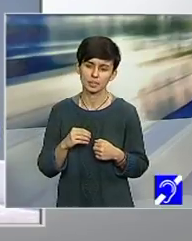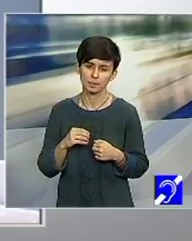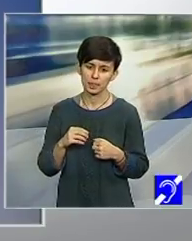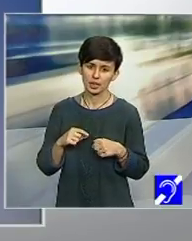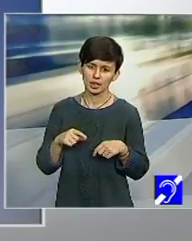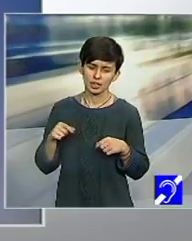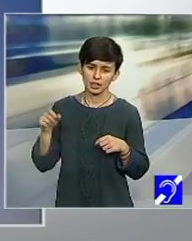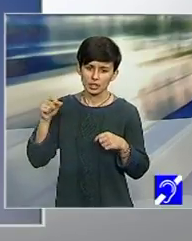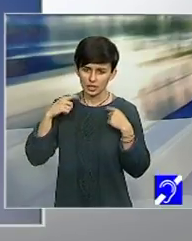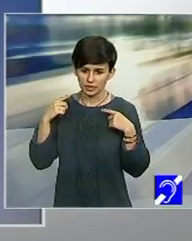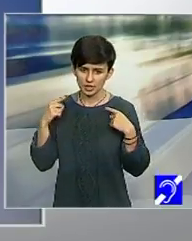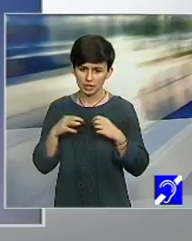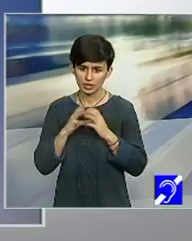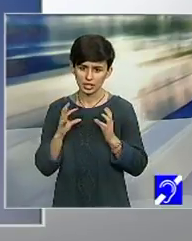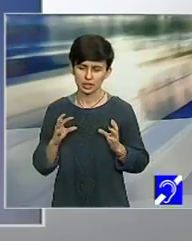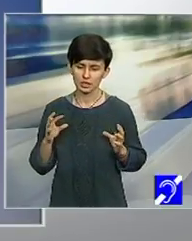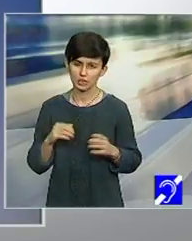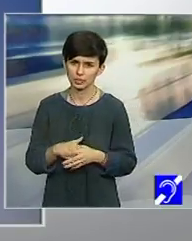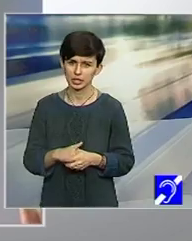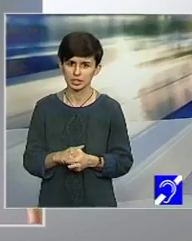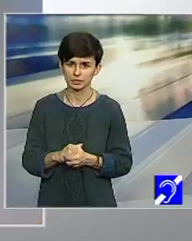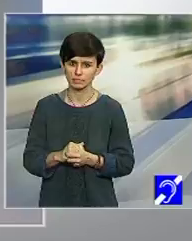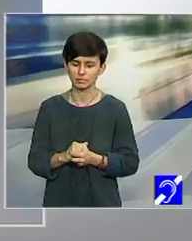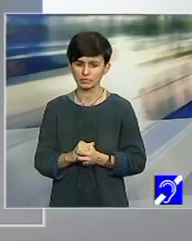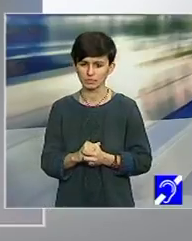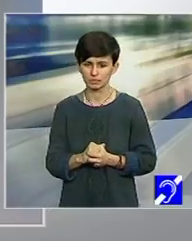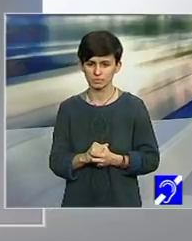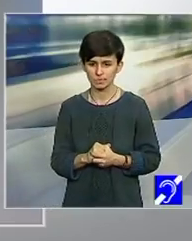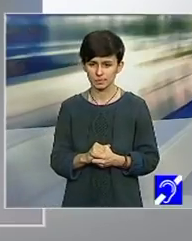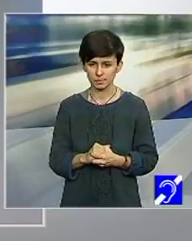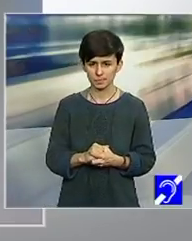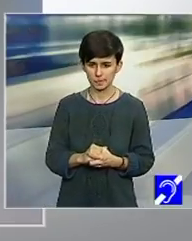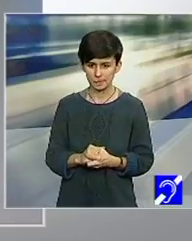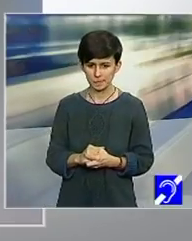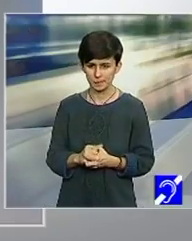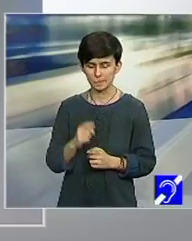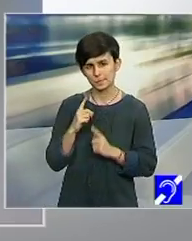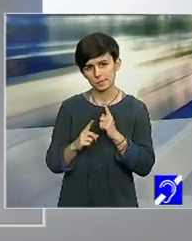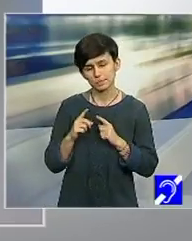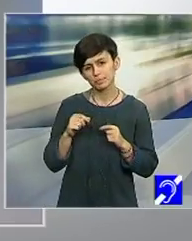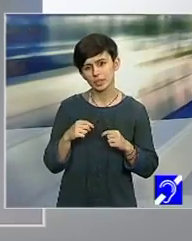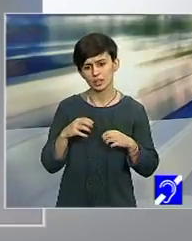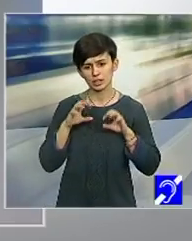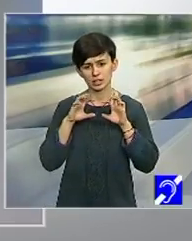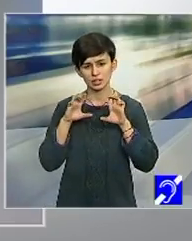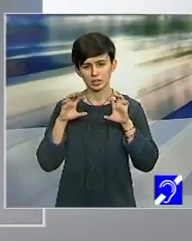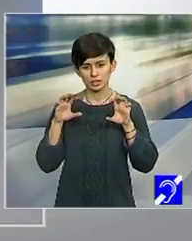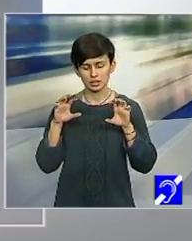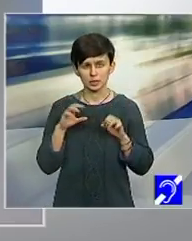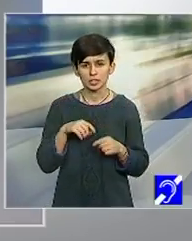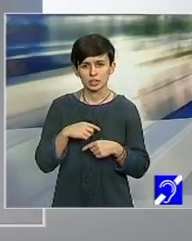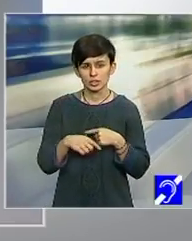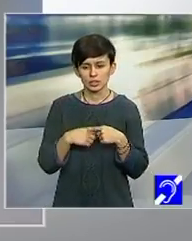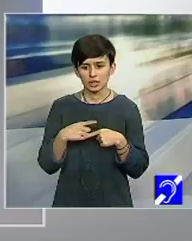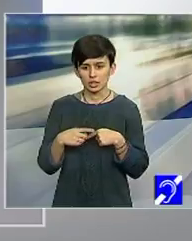segment de cercetare și arhive? În măsura în care muzeul va funcționa